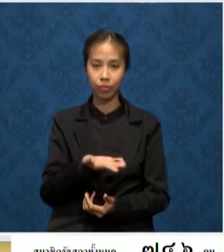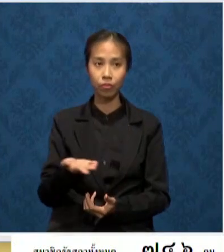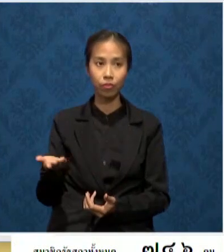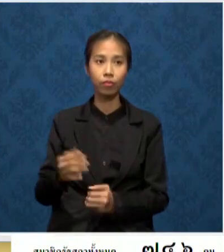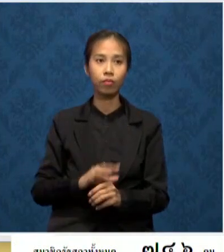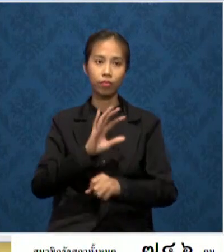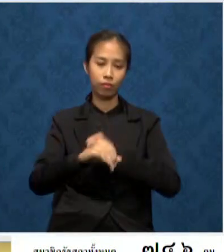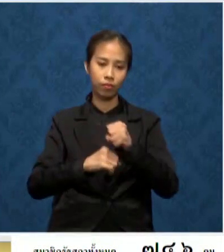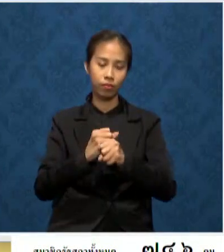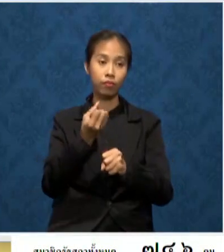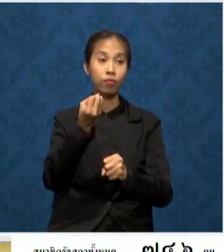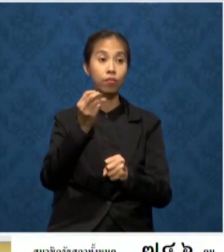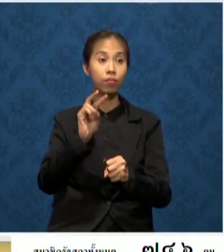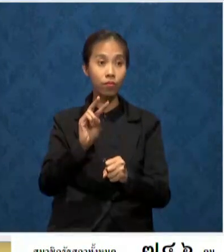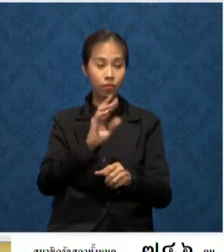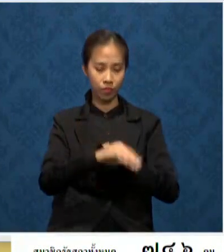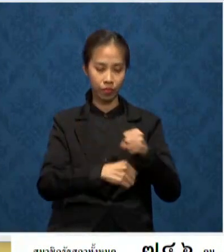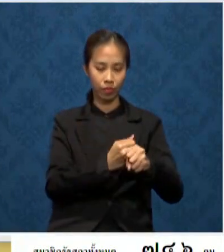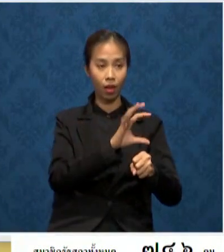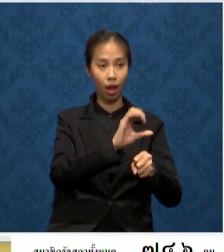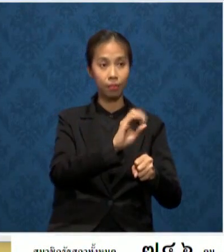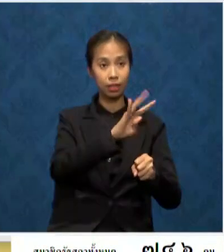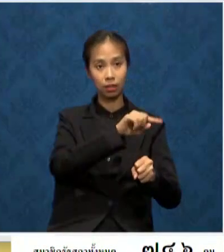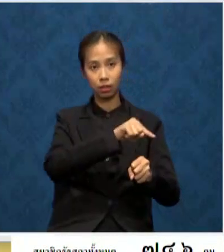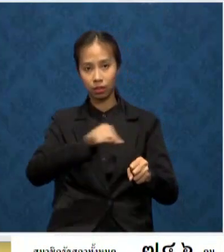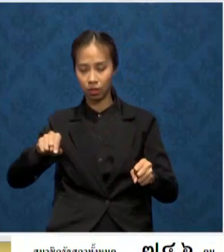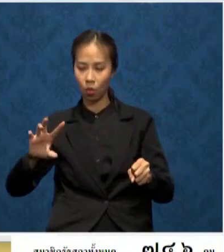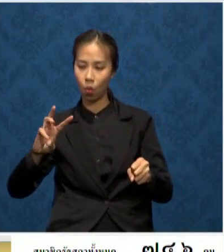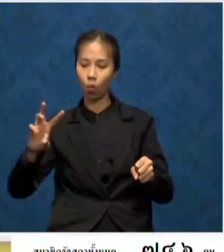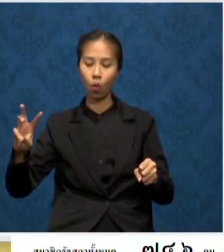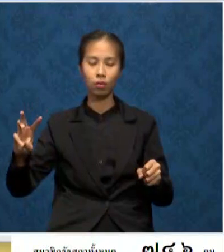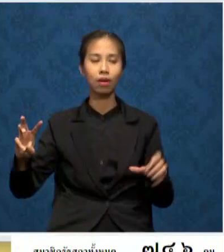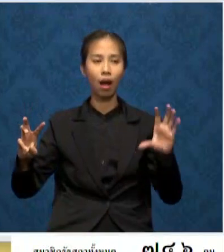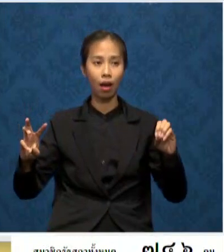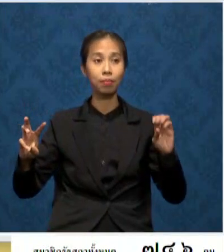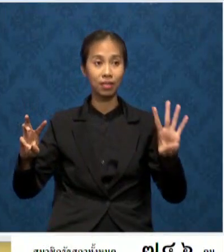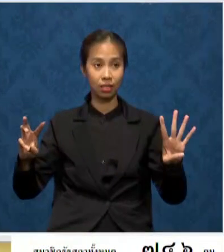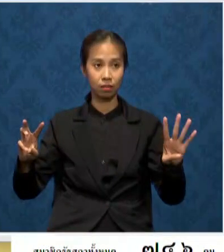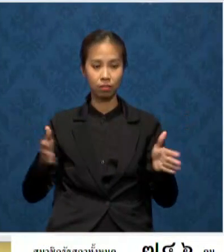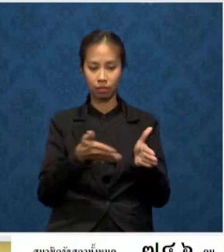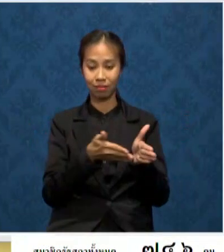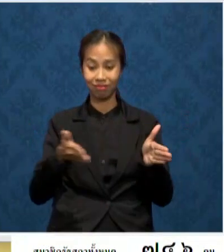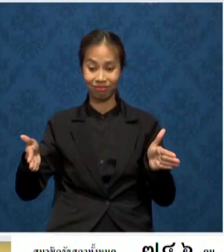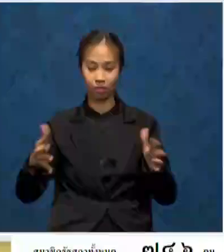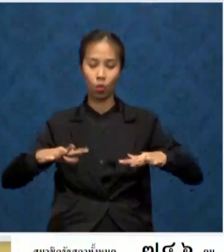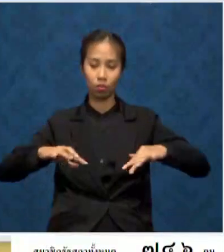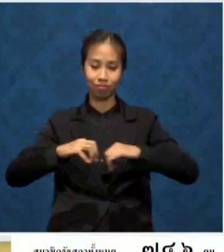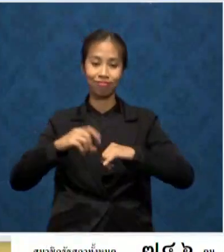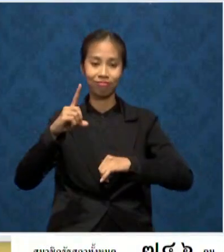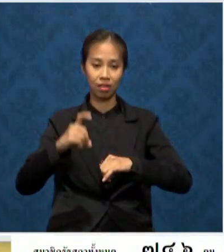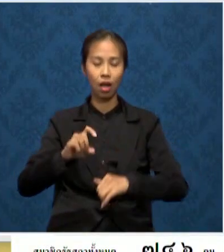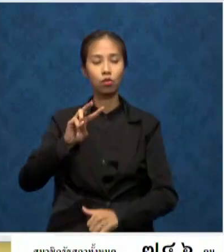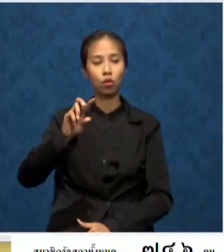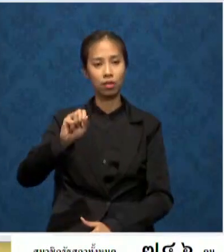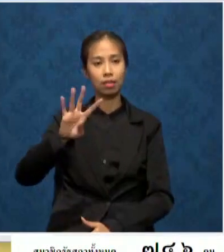12 ปีจากปี 2,554 ถึง 2,166 คนไทยตายบนทนนไปแล้ว 2,49